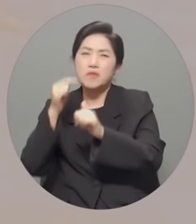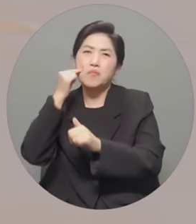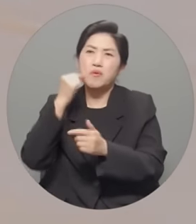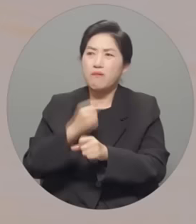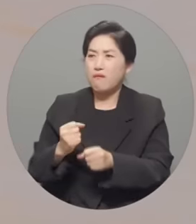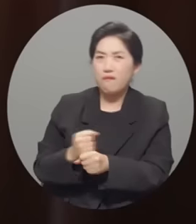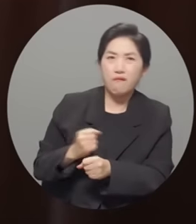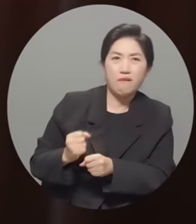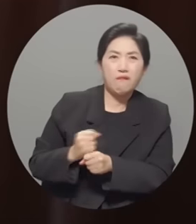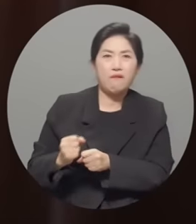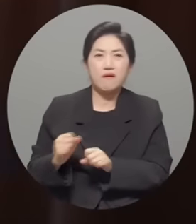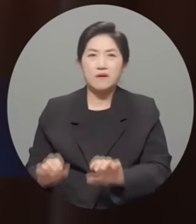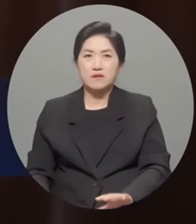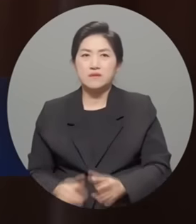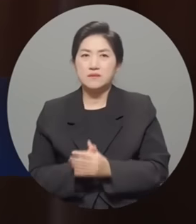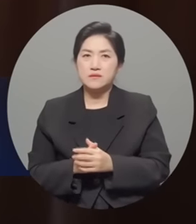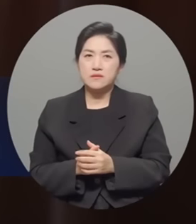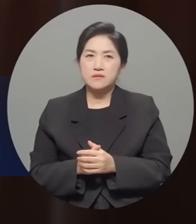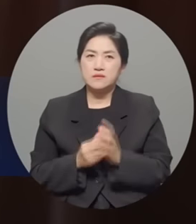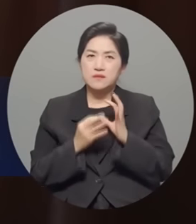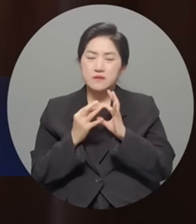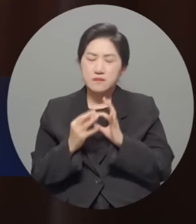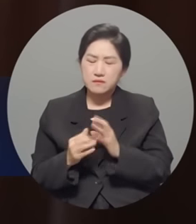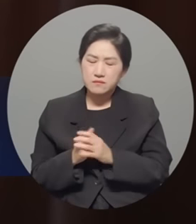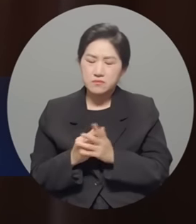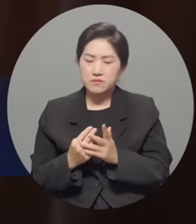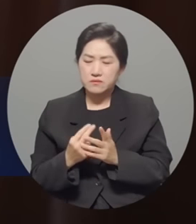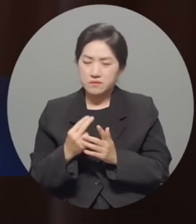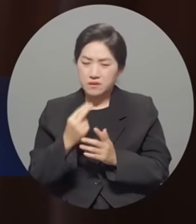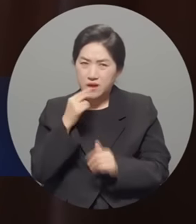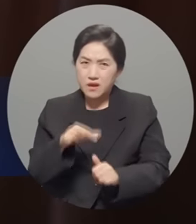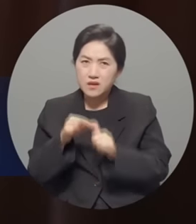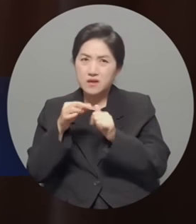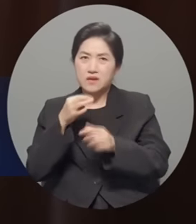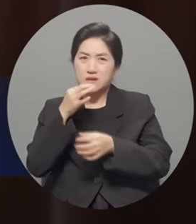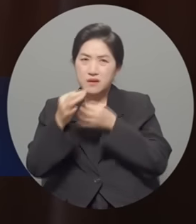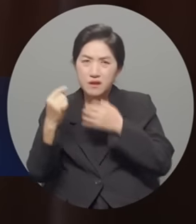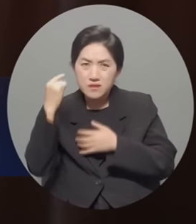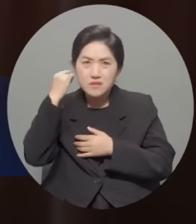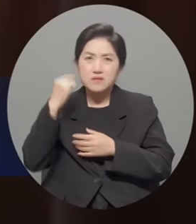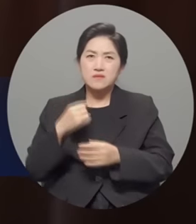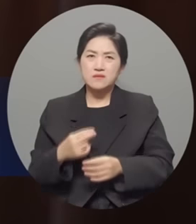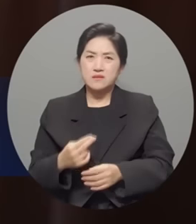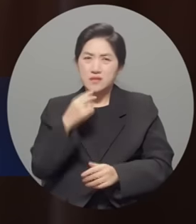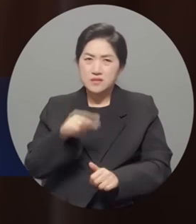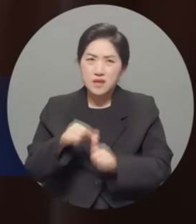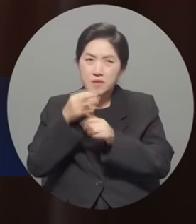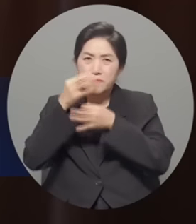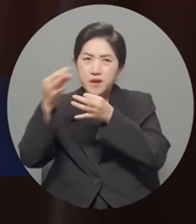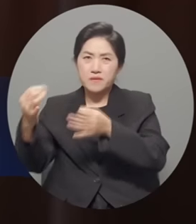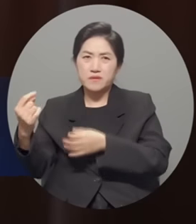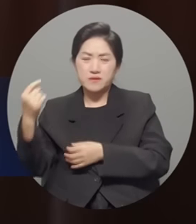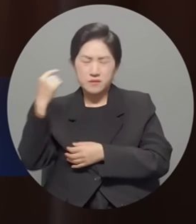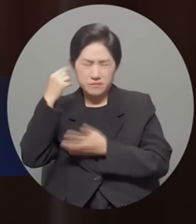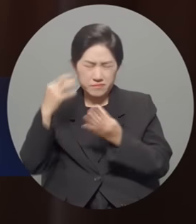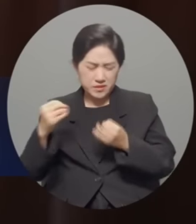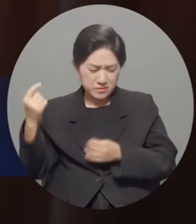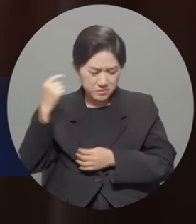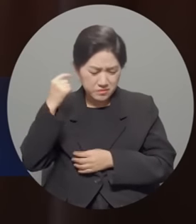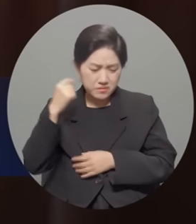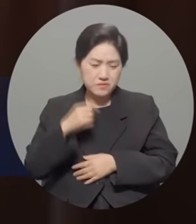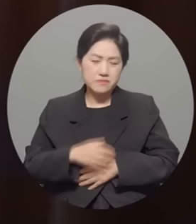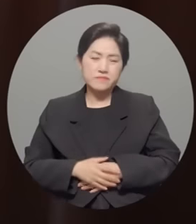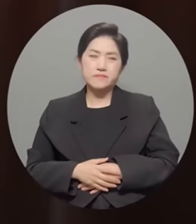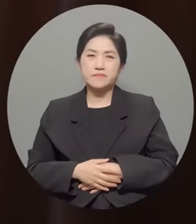없었습니다. 계속 또 살려달라고 계속 듣고 살려달라는 말만 진짜 많이 들은 것